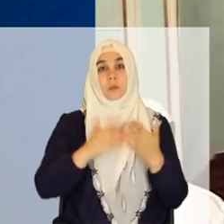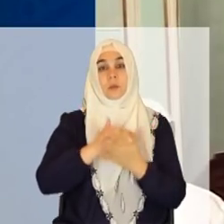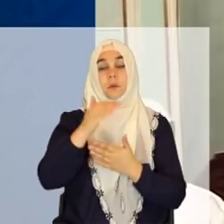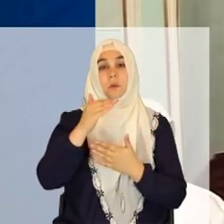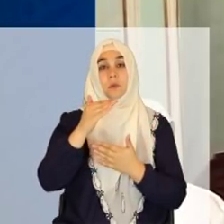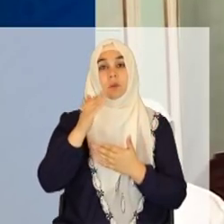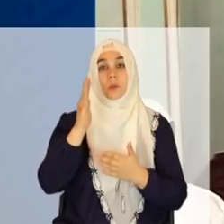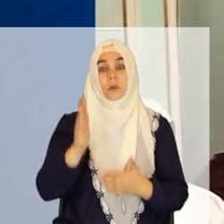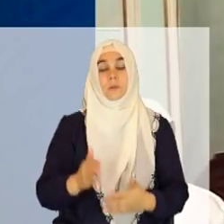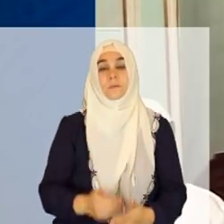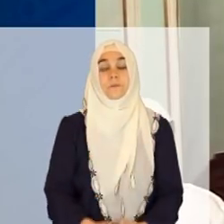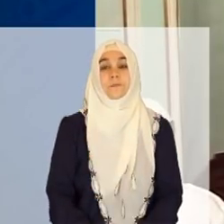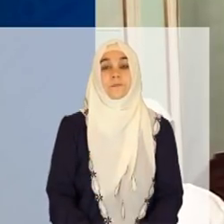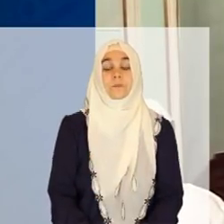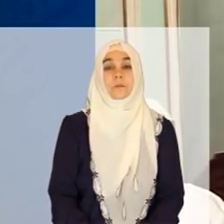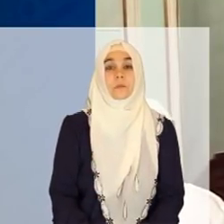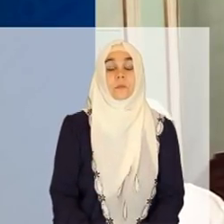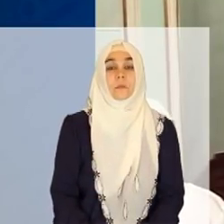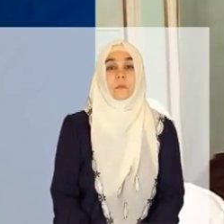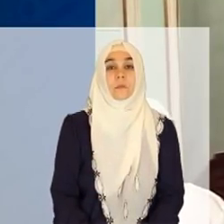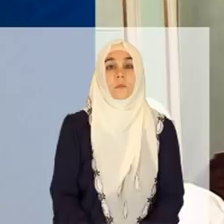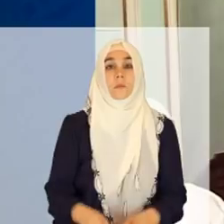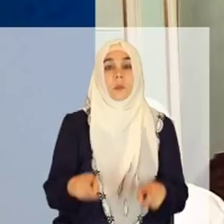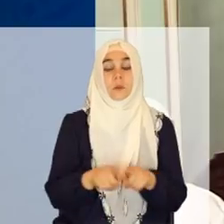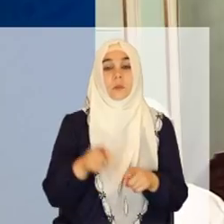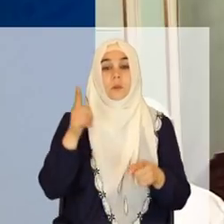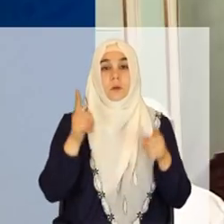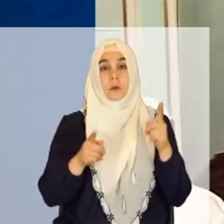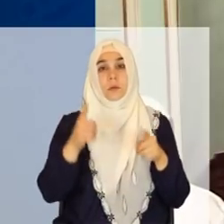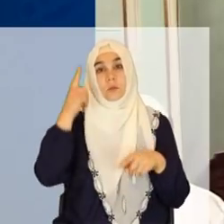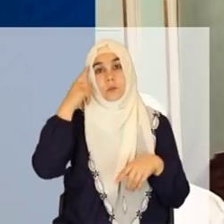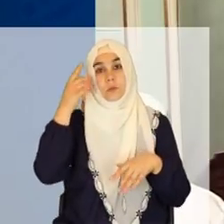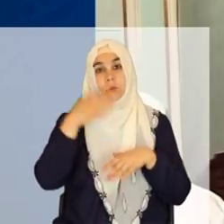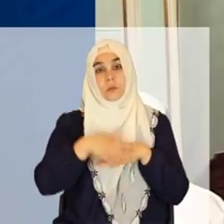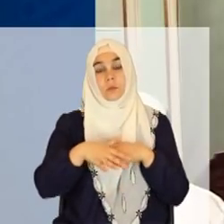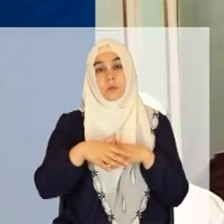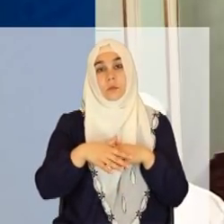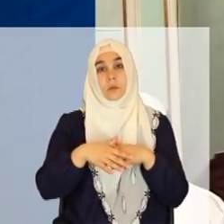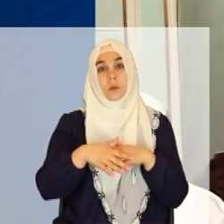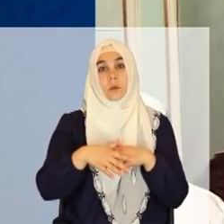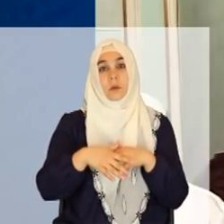yuksak saviyaga ko'taradi. Mana shu haqiqatlarni biz tushunishimiz,